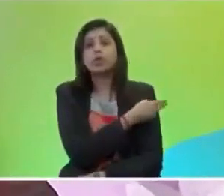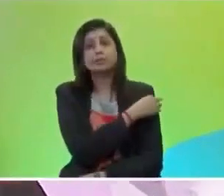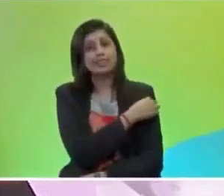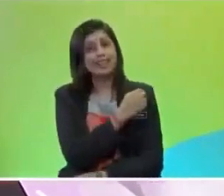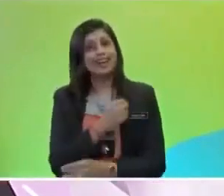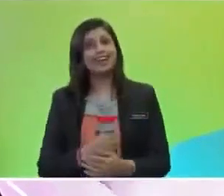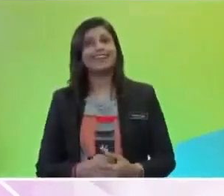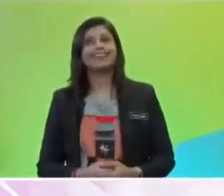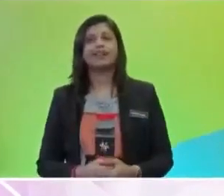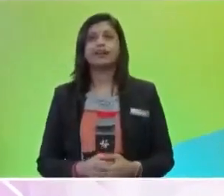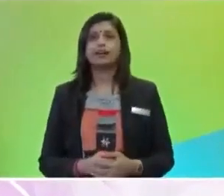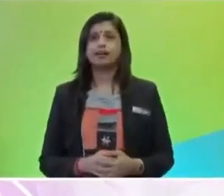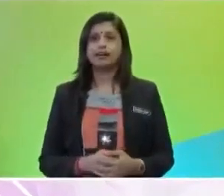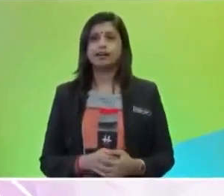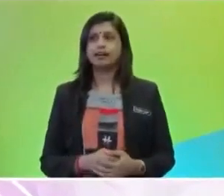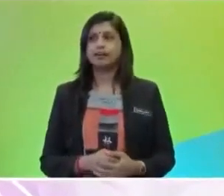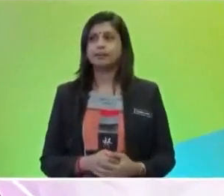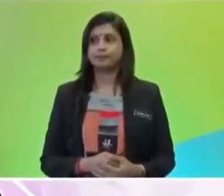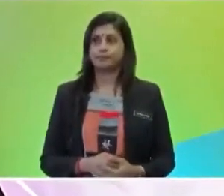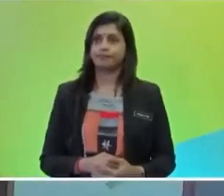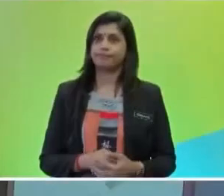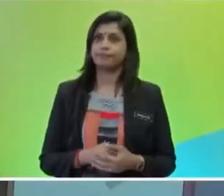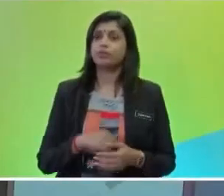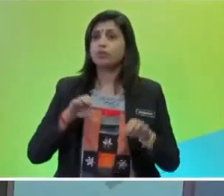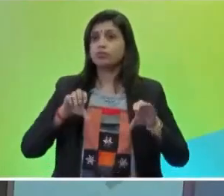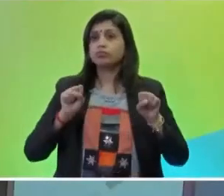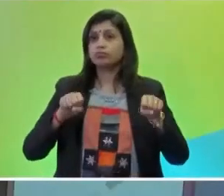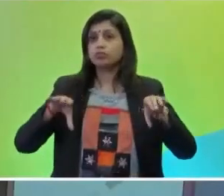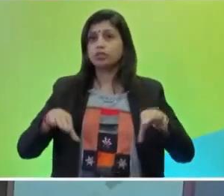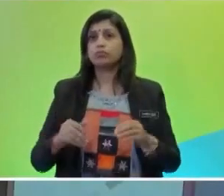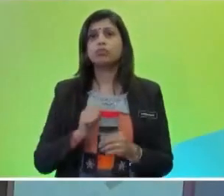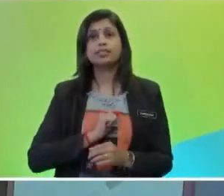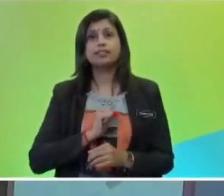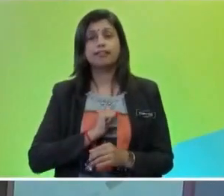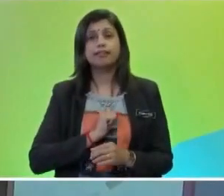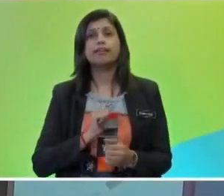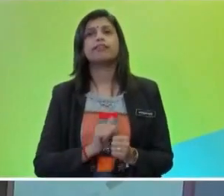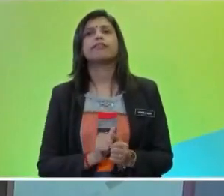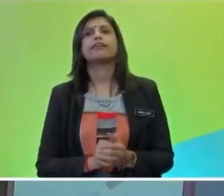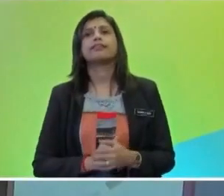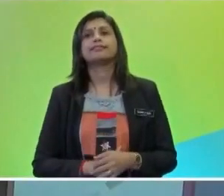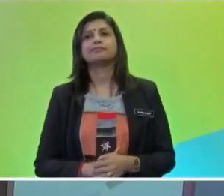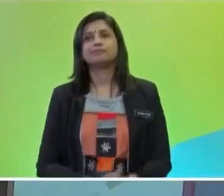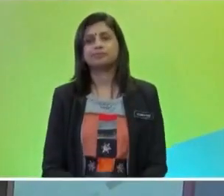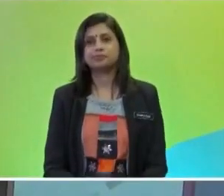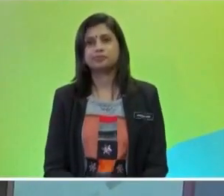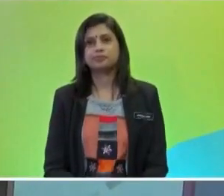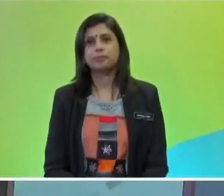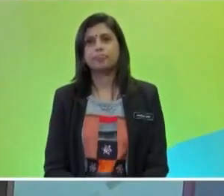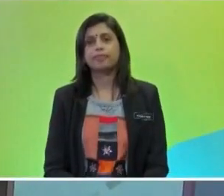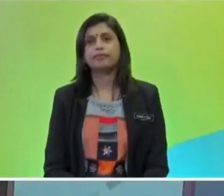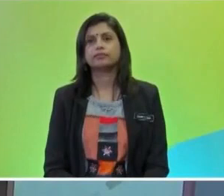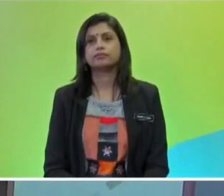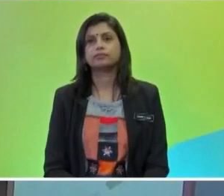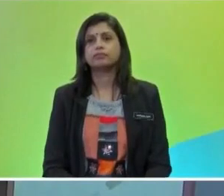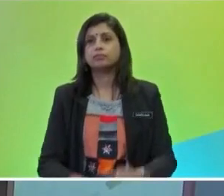sediakan mana yang murid mampu boleh buat. Tiada masalah. Okey? Bukan kita nak beli sahaja, murid sendiri pun boleh buat. Ya, betul. Okay? Dan